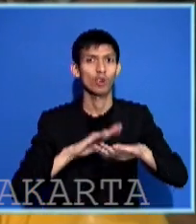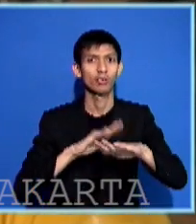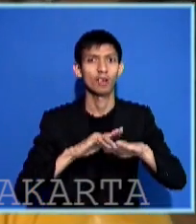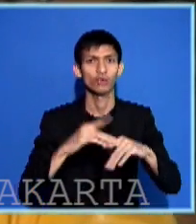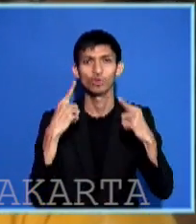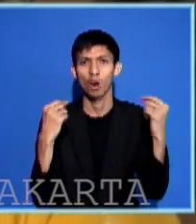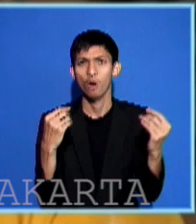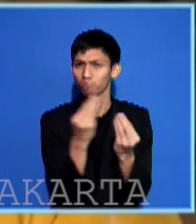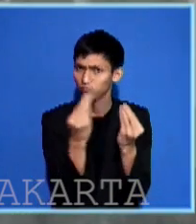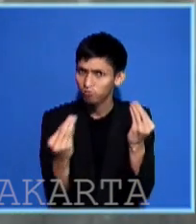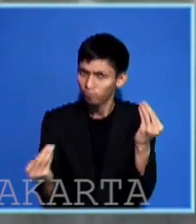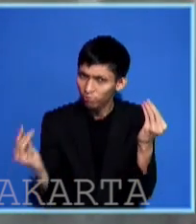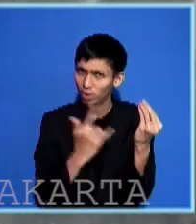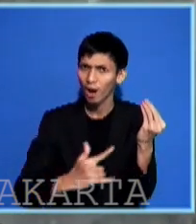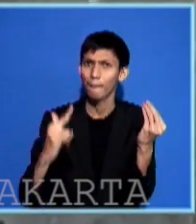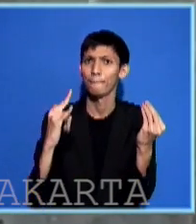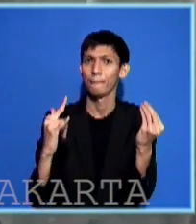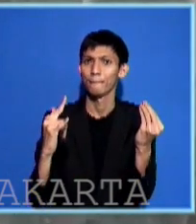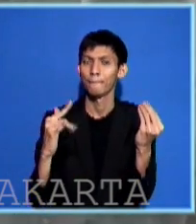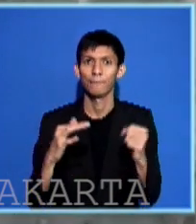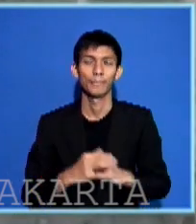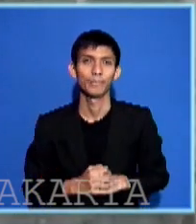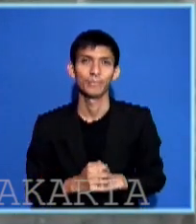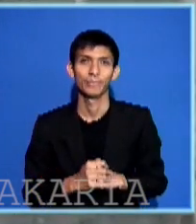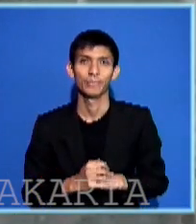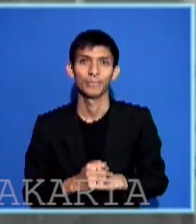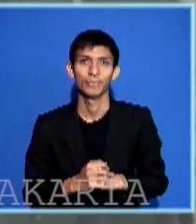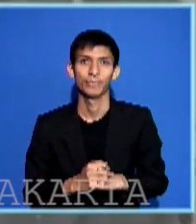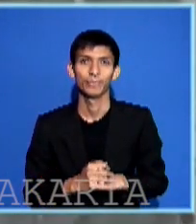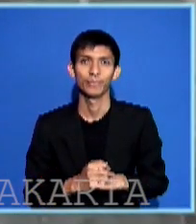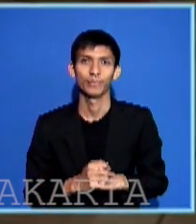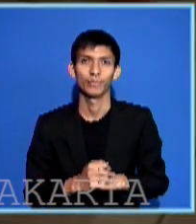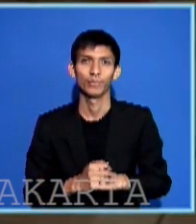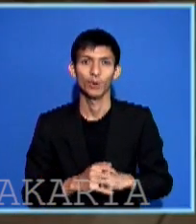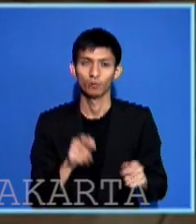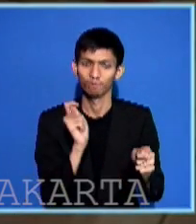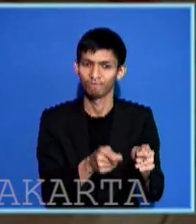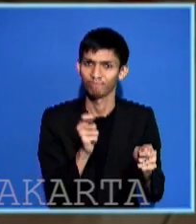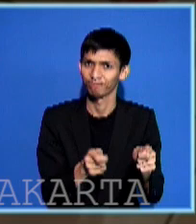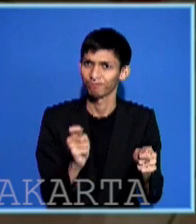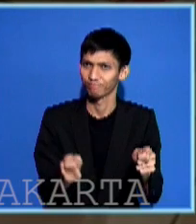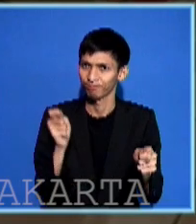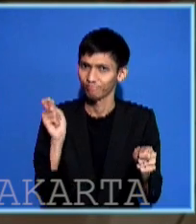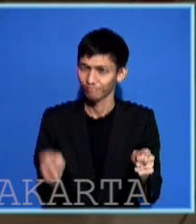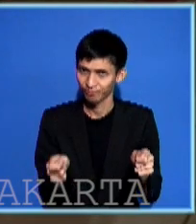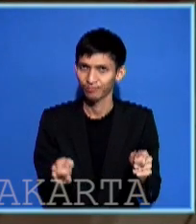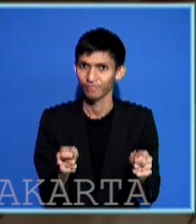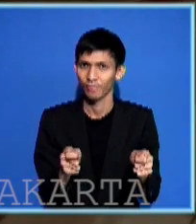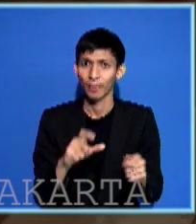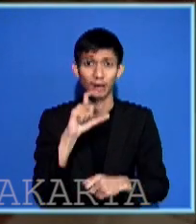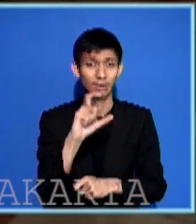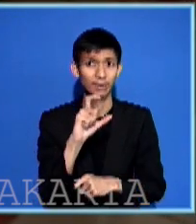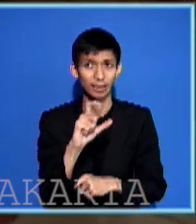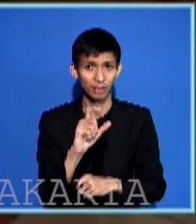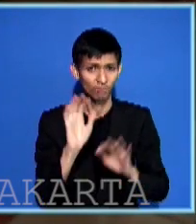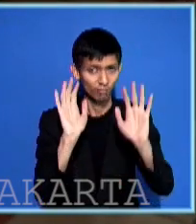seni karawitan. Miturut Istiantoro, anggenipun mucal seni karawitan menika lumantar maneka werni cara supados